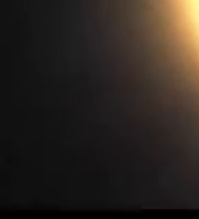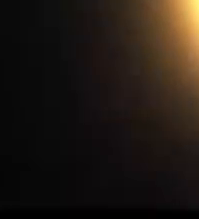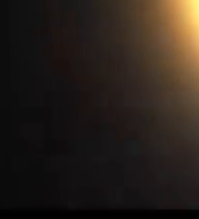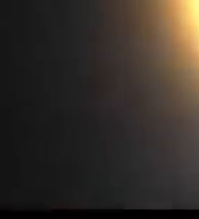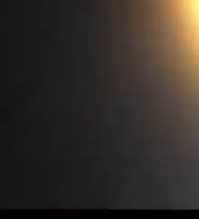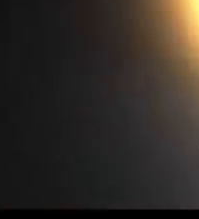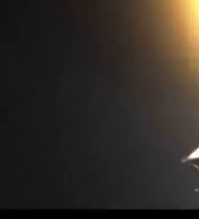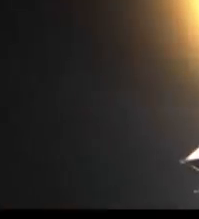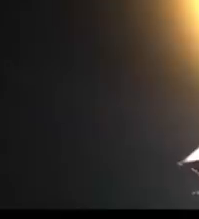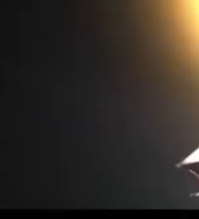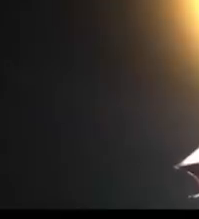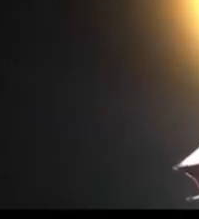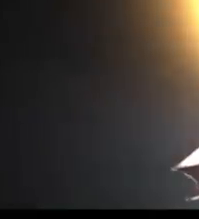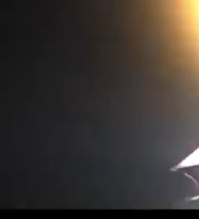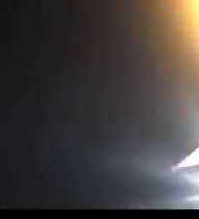سغا